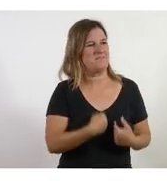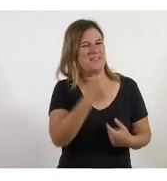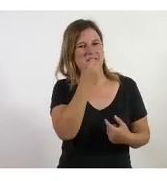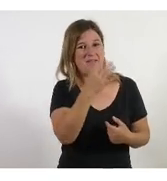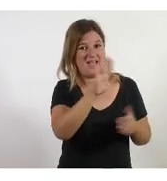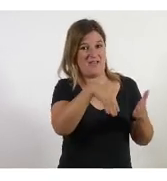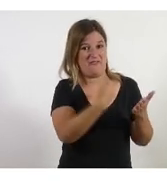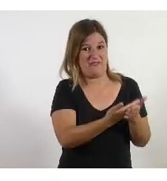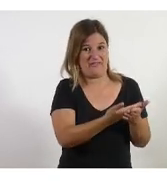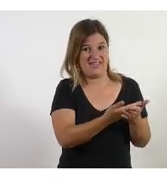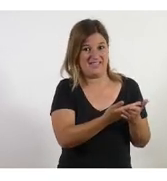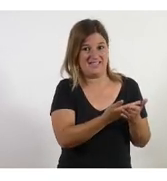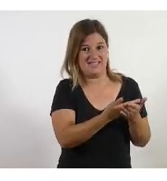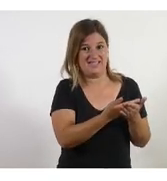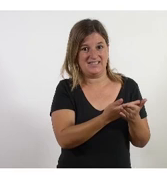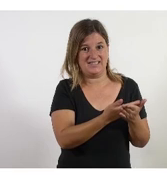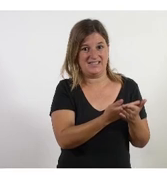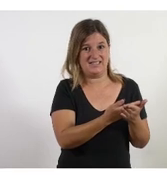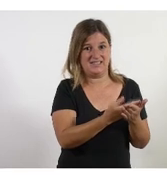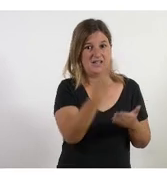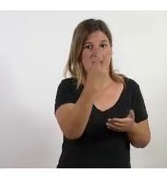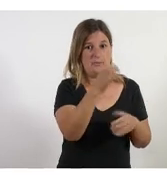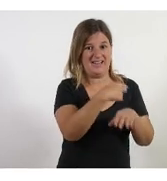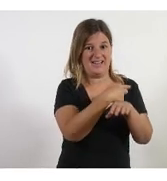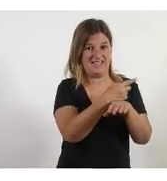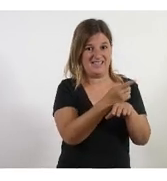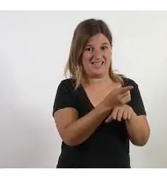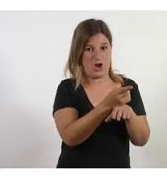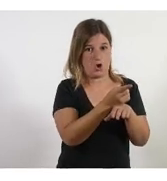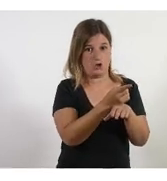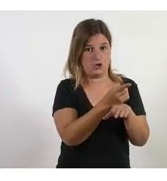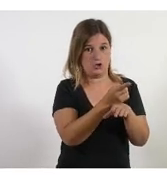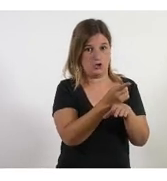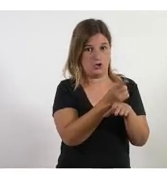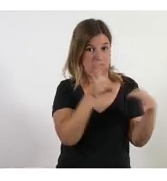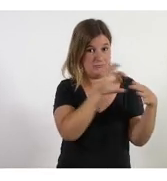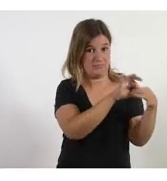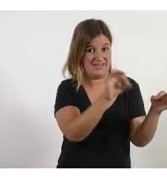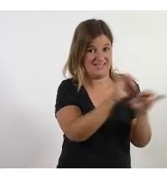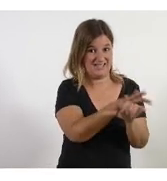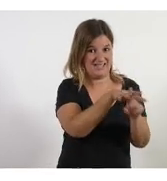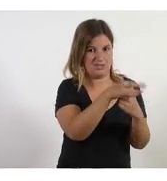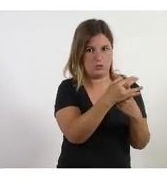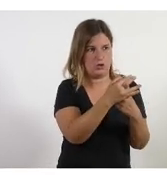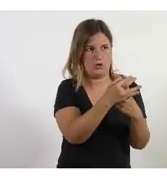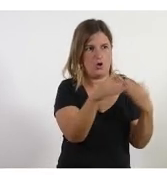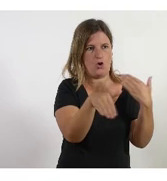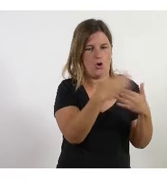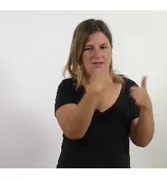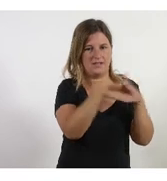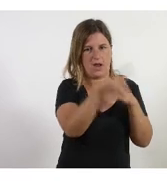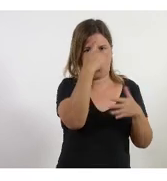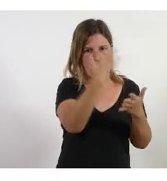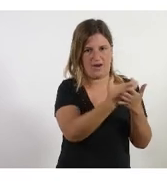fins que no estic, fins a 20 segons exposada a aquella situació, no començo a arxivar-la i